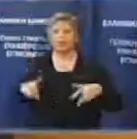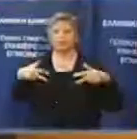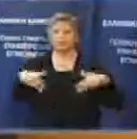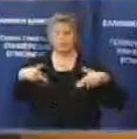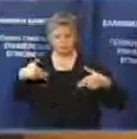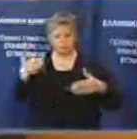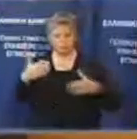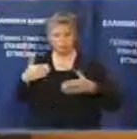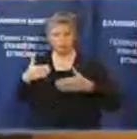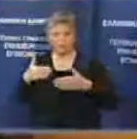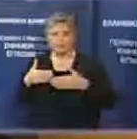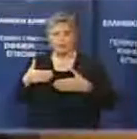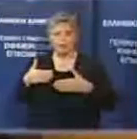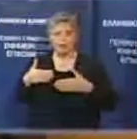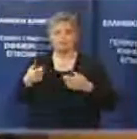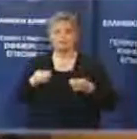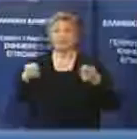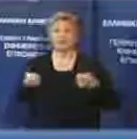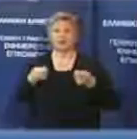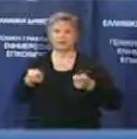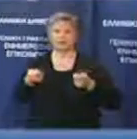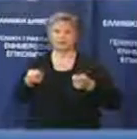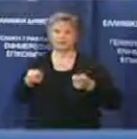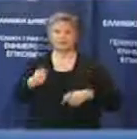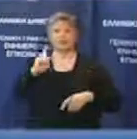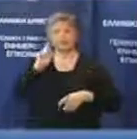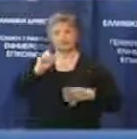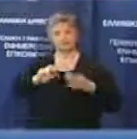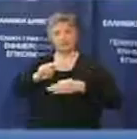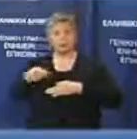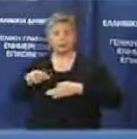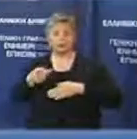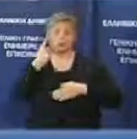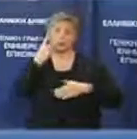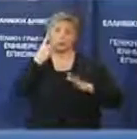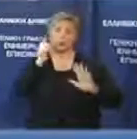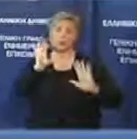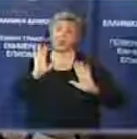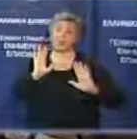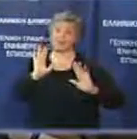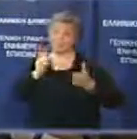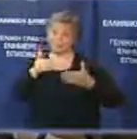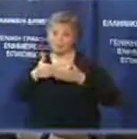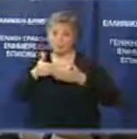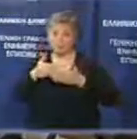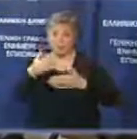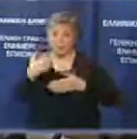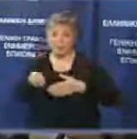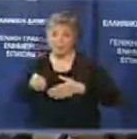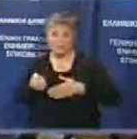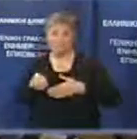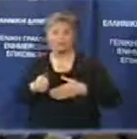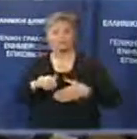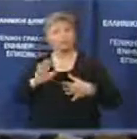κυβέρνηση ανανεώσει την εμπιστοσύνη. Ή δεν τελεί με προθεσμία. Ναι, αυτό ήθελα. Ή δεν τελεί. Εάν τελικώς η κυβέρνηση ανανεώσει την εμπιστοσύνη προς